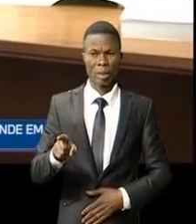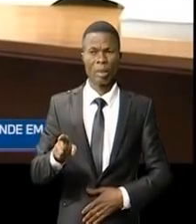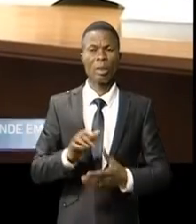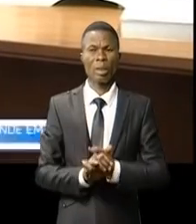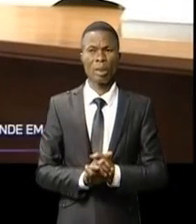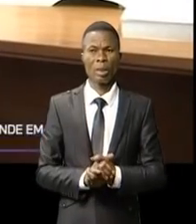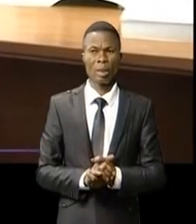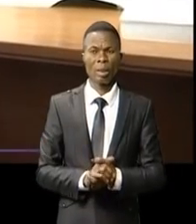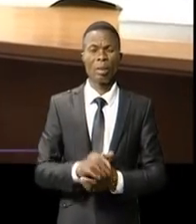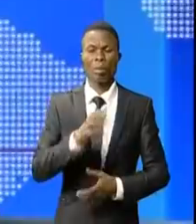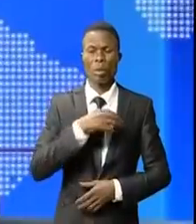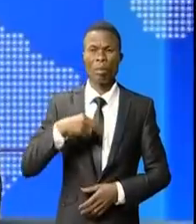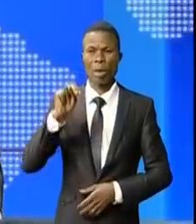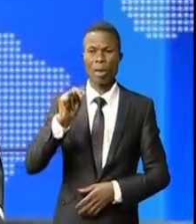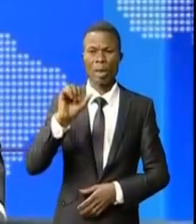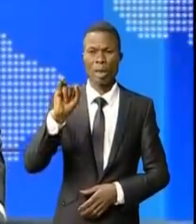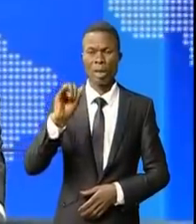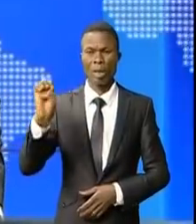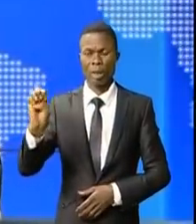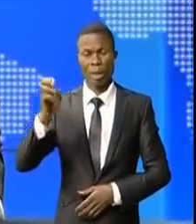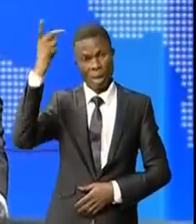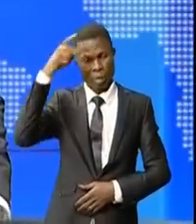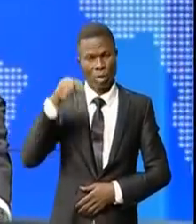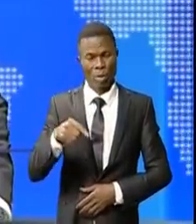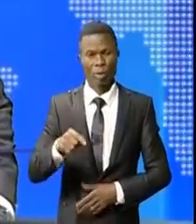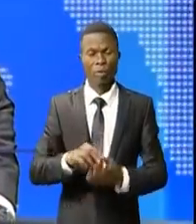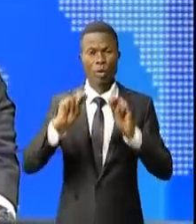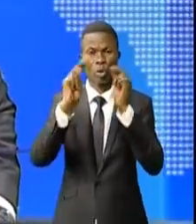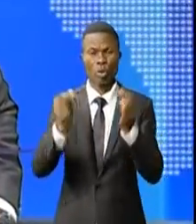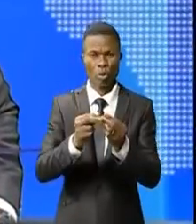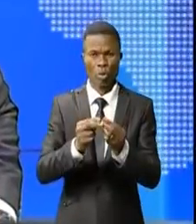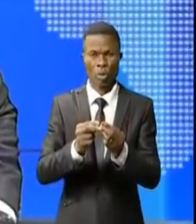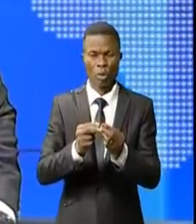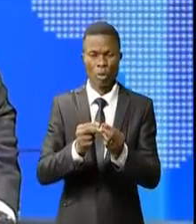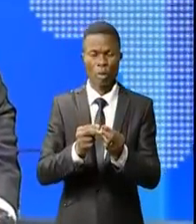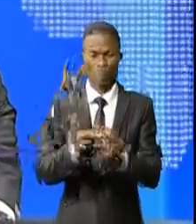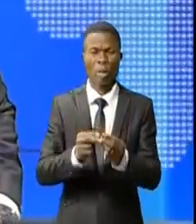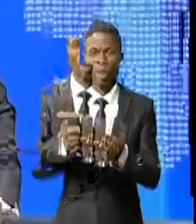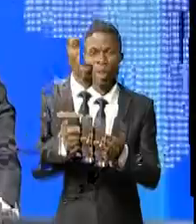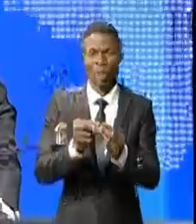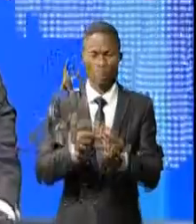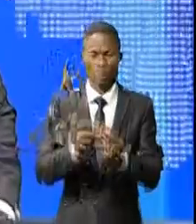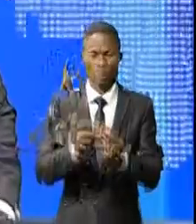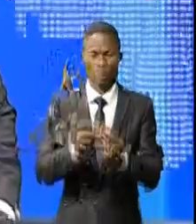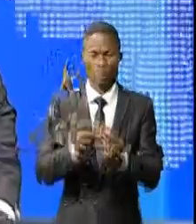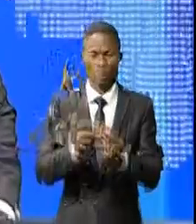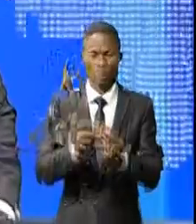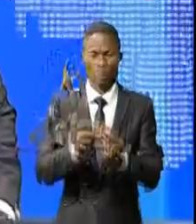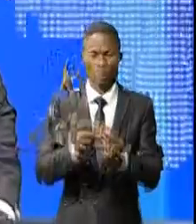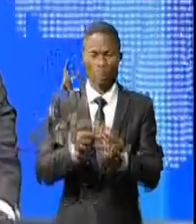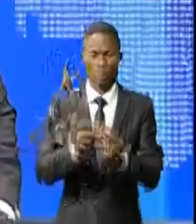kimbanguiste Annie Kimpanga. Et parlant politique avec le mouvement de libération du Congo MLC,